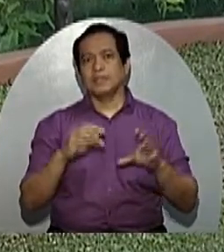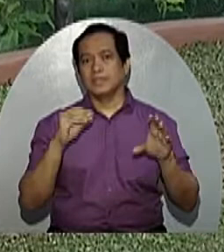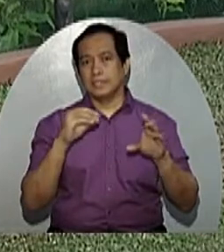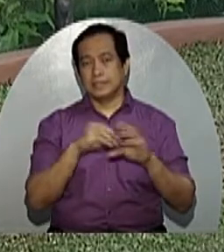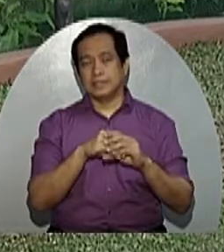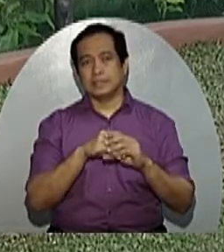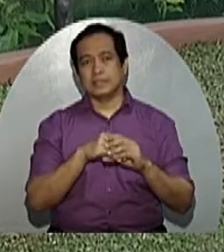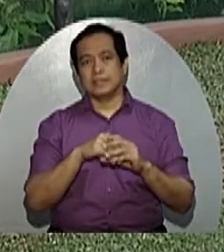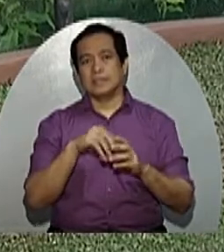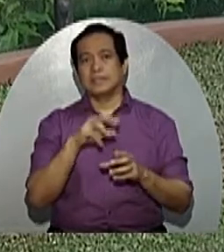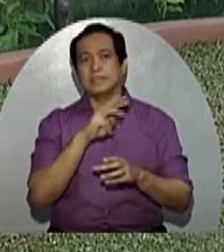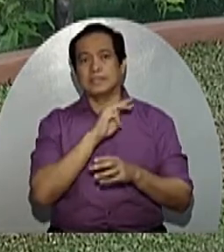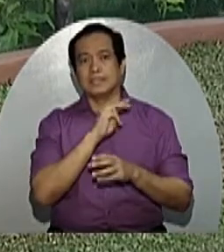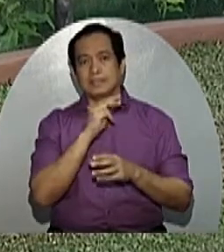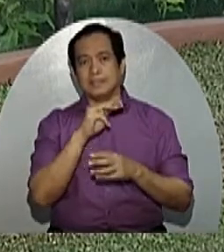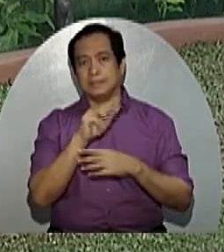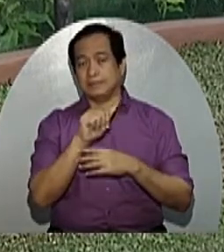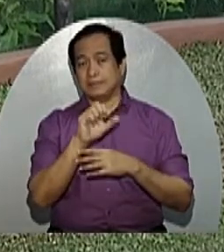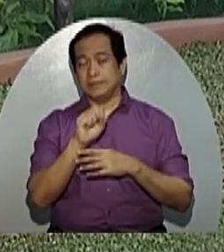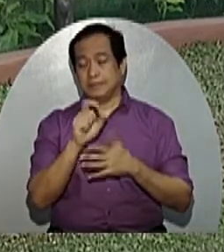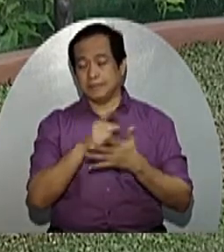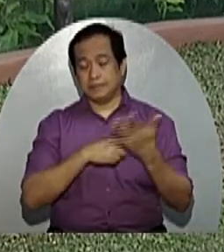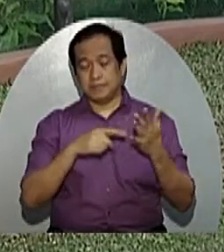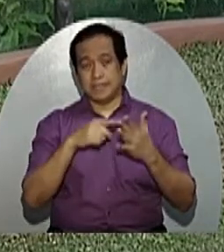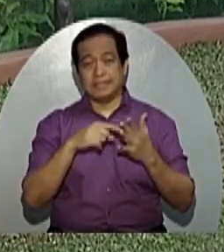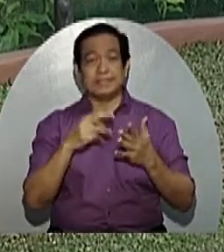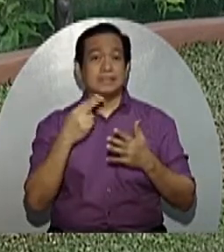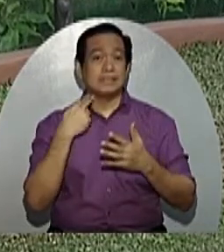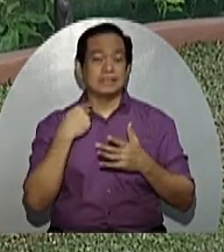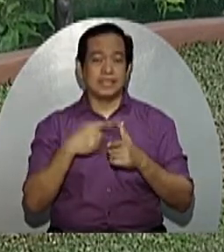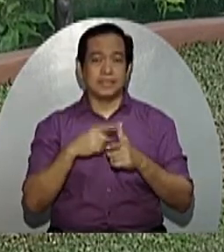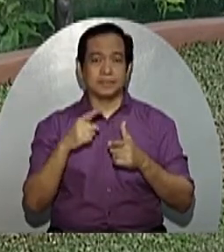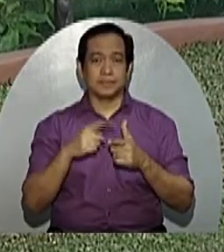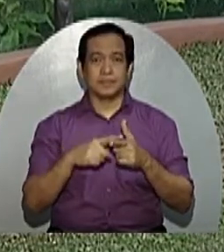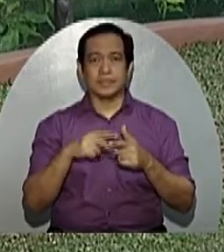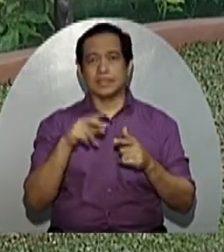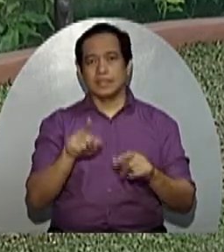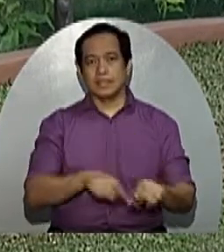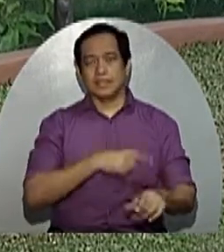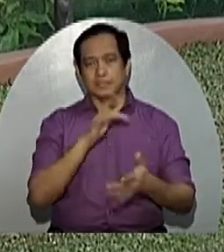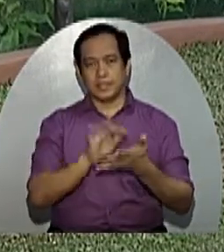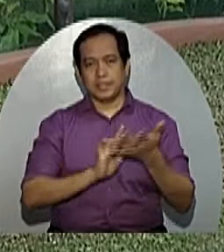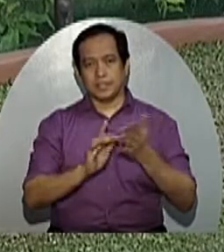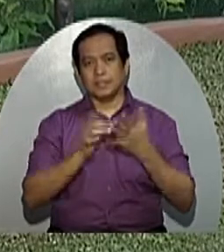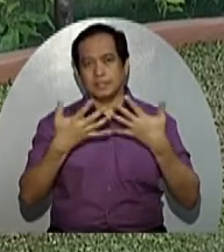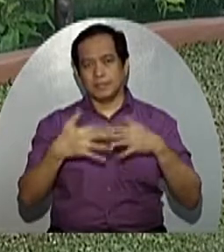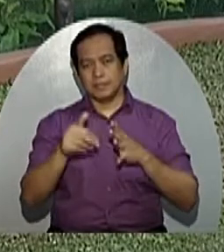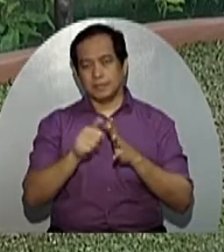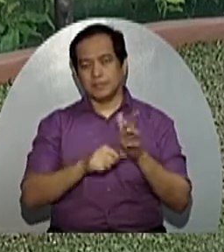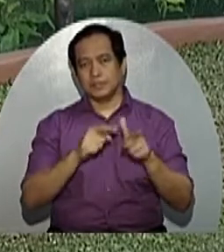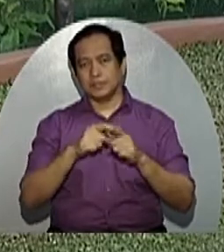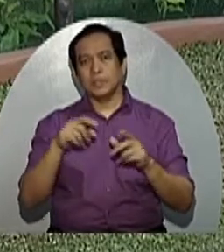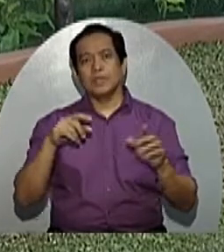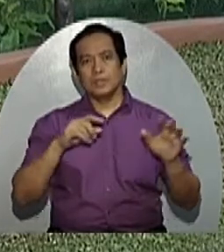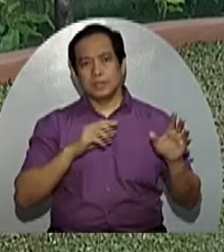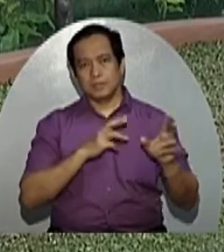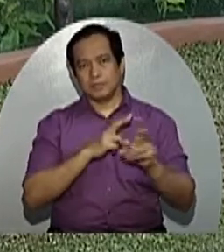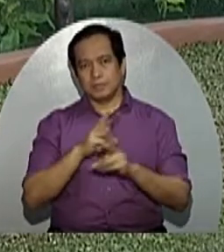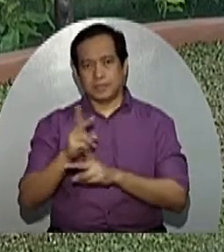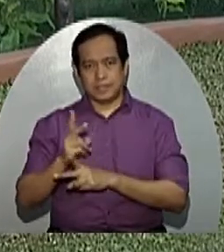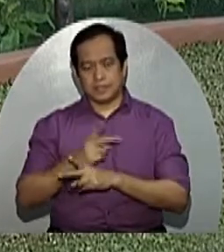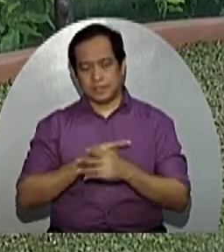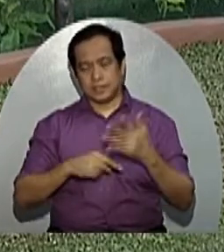leeg. Kinakailangan din ng mahaba-habang gamutan matapos isagawa ang operasyon upang ma-monitor ng mabuti